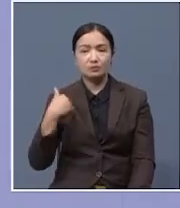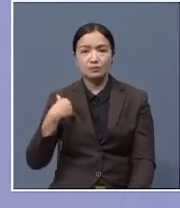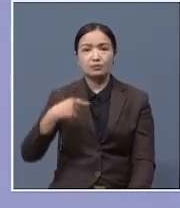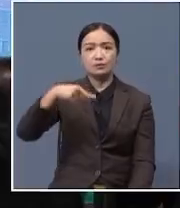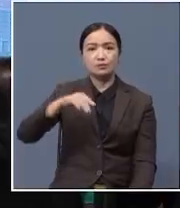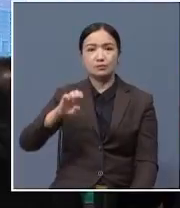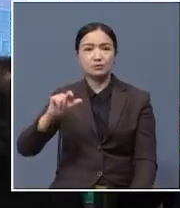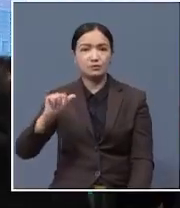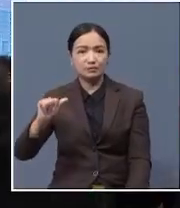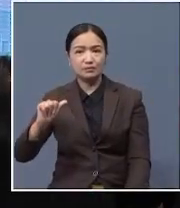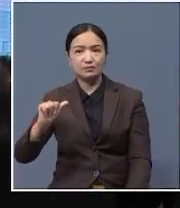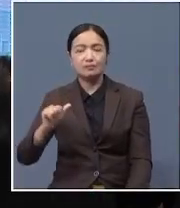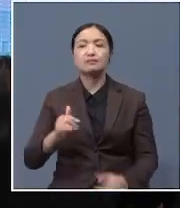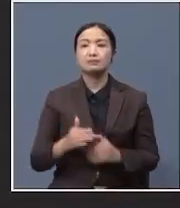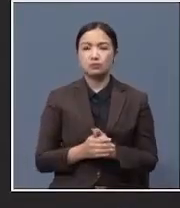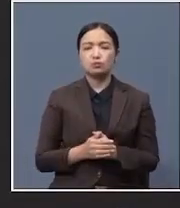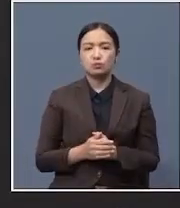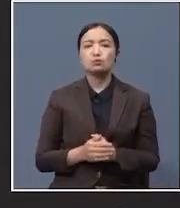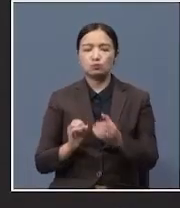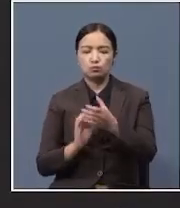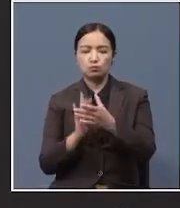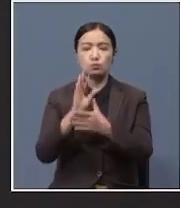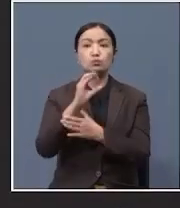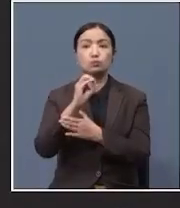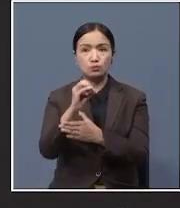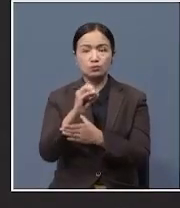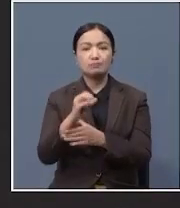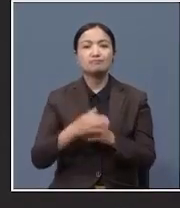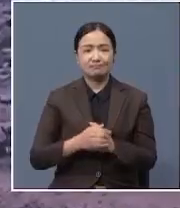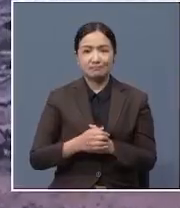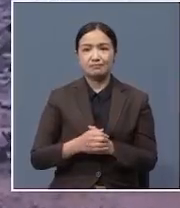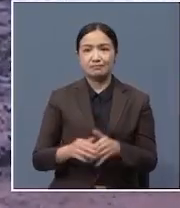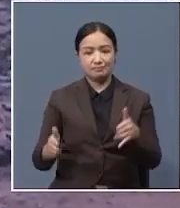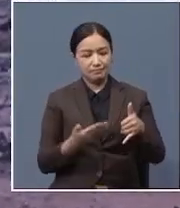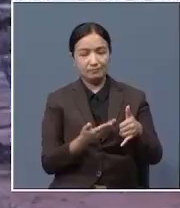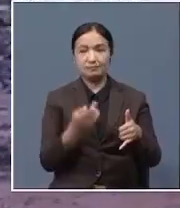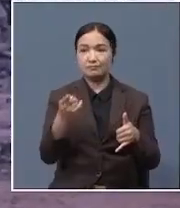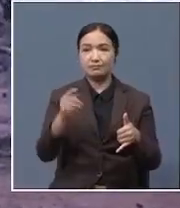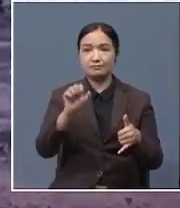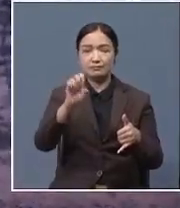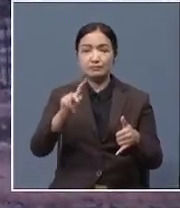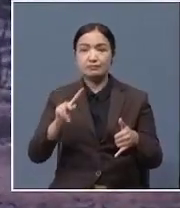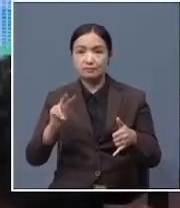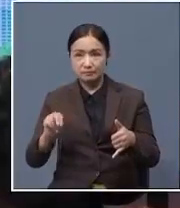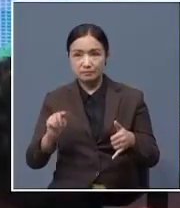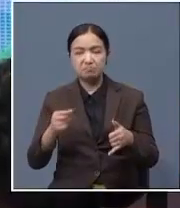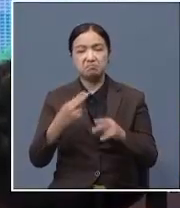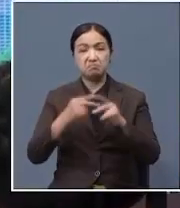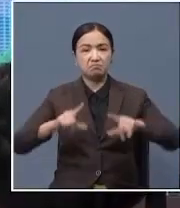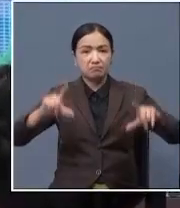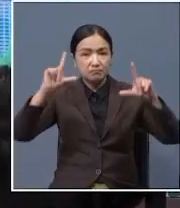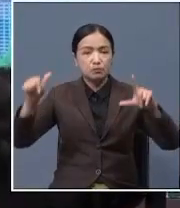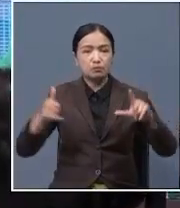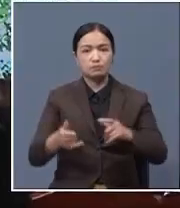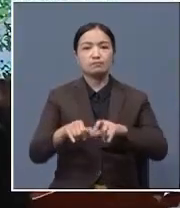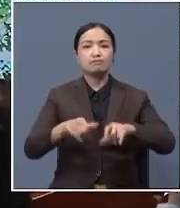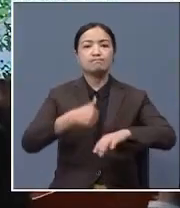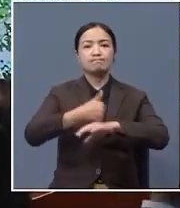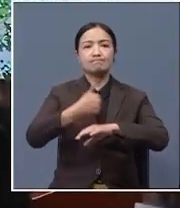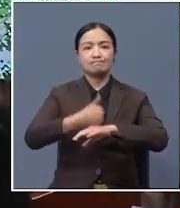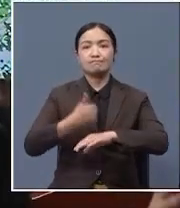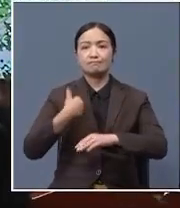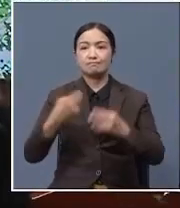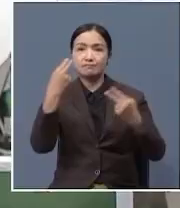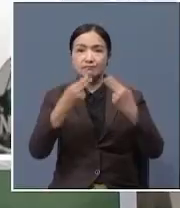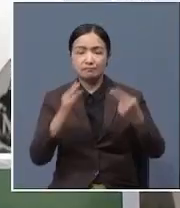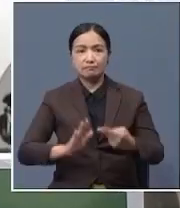ของ PA กับ Net Zero โดยมีสิงห์วรรณสิงห์ประเสริฐกุลคอนเทนต์ครีเอเตอร์ชื่อดังผู้บริหารและ